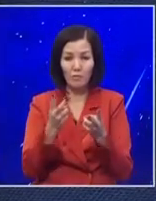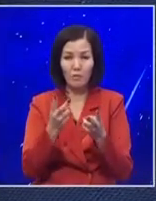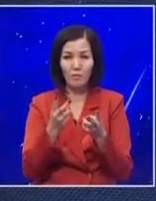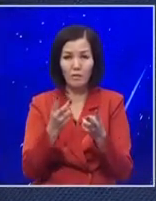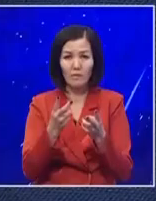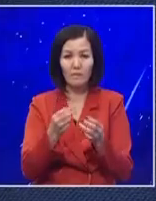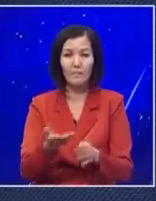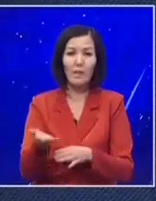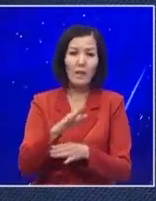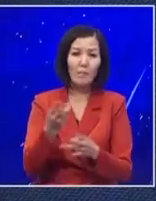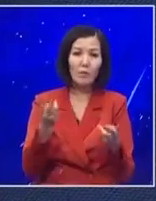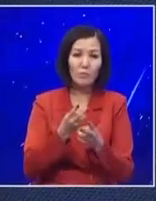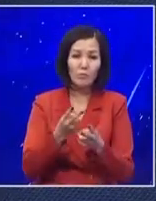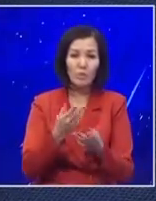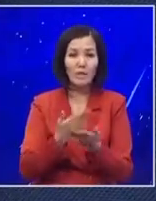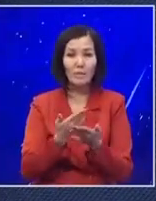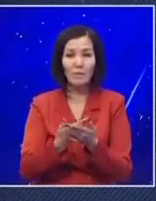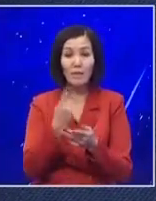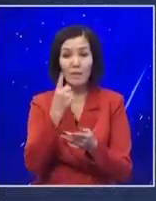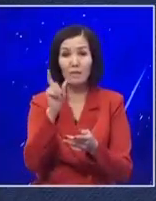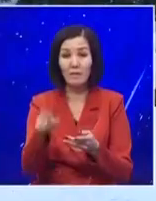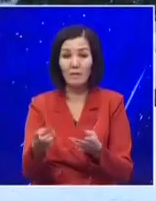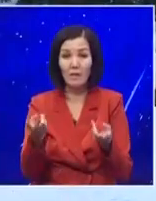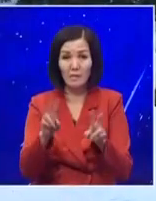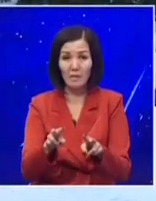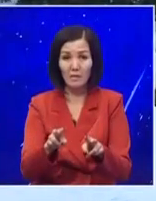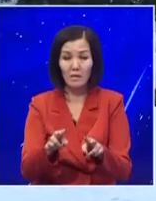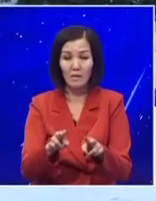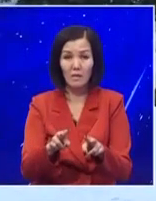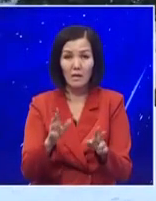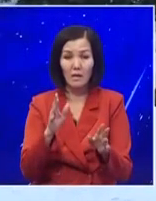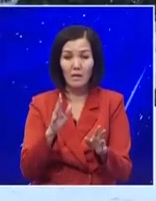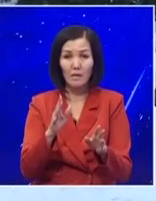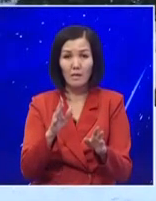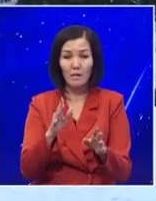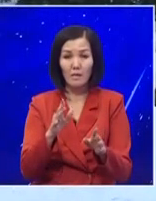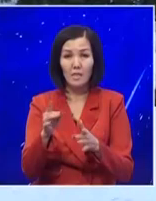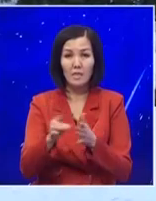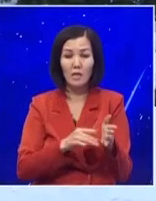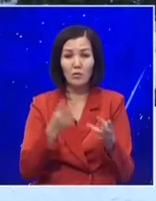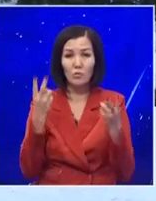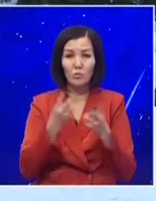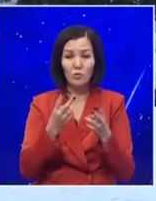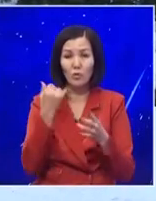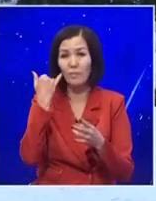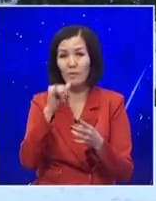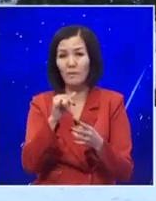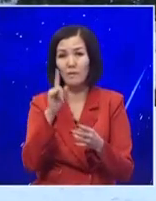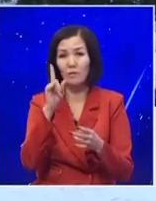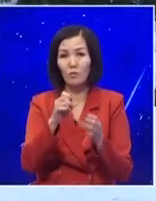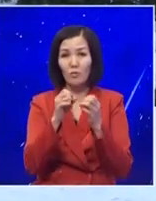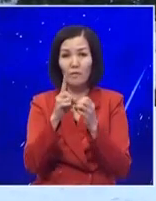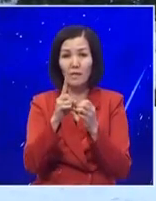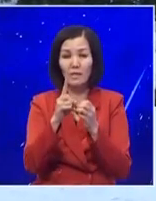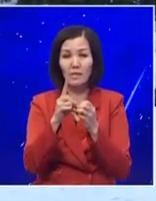собой лопату. Если вы оказались все-таки одни в сложных метеорологических условиях, то незамедлительно позвоните в службу спасения, это по номерам